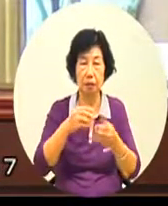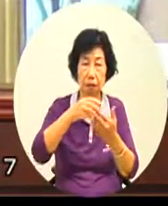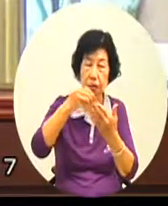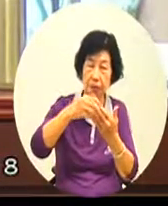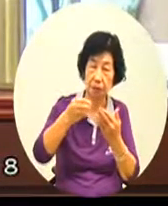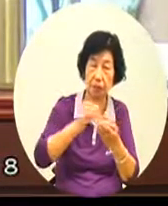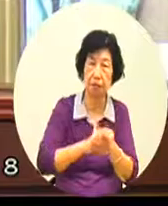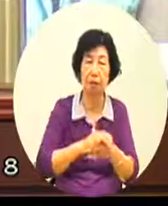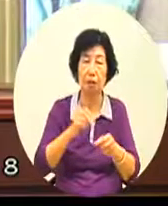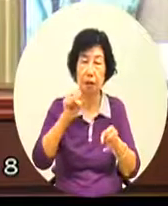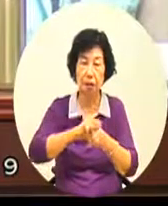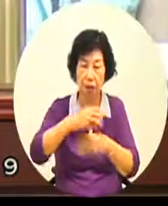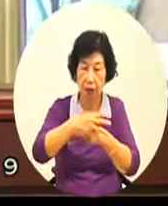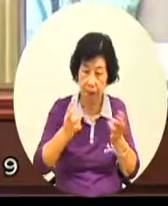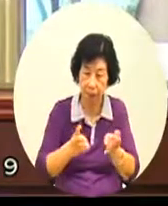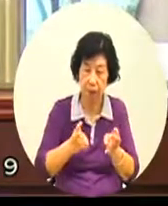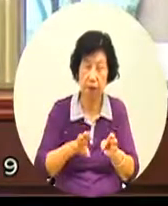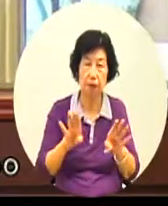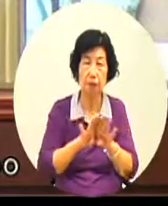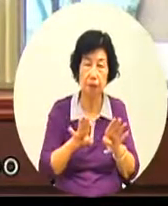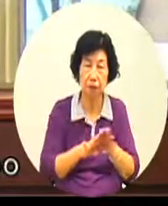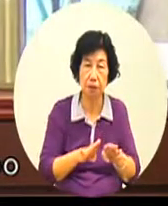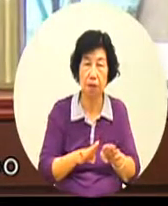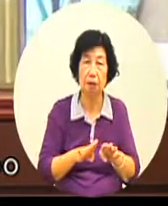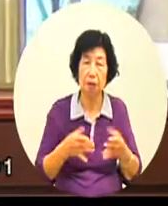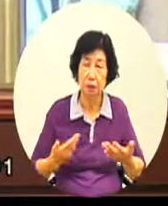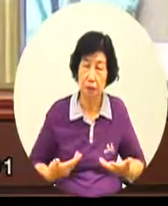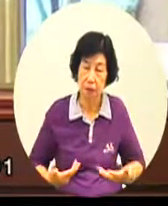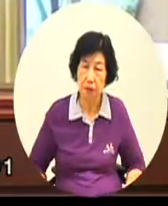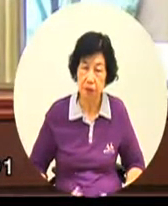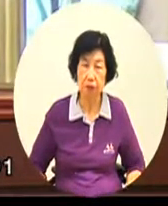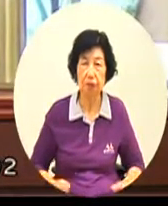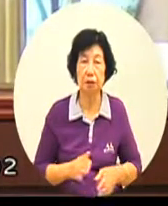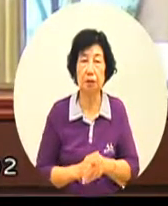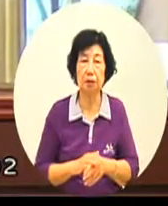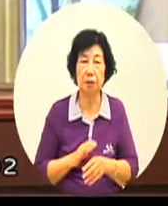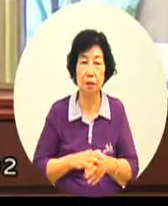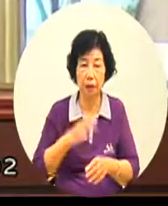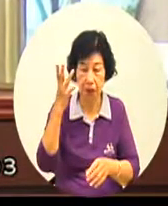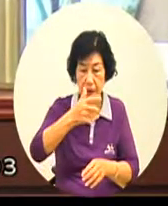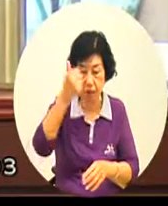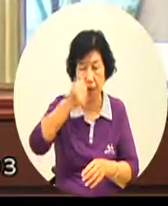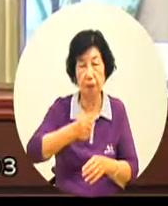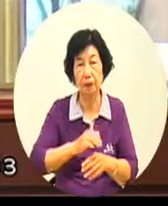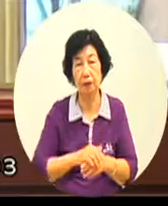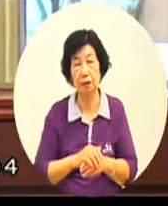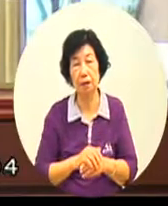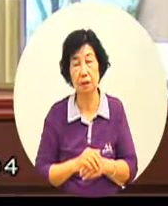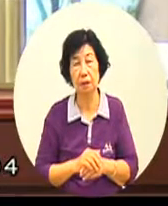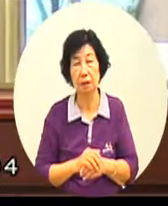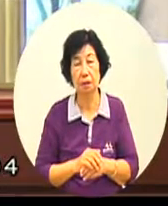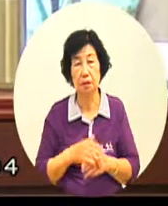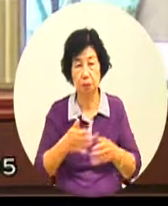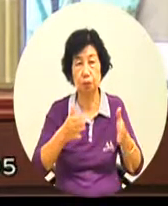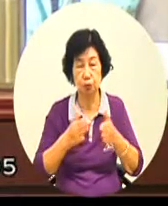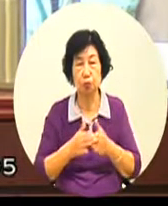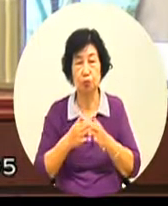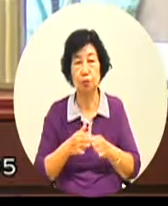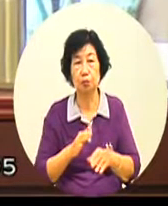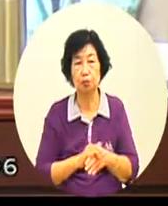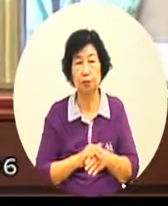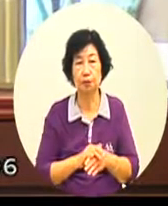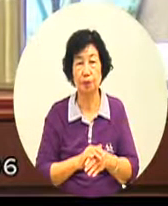加班或是休息有一个选择。那同时在雇主那边哦，当他有需要要